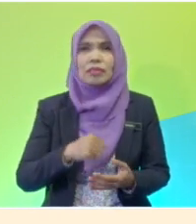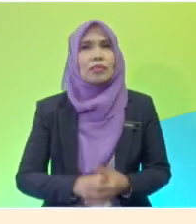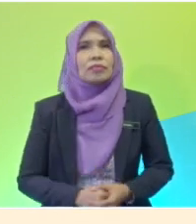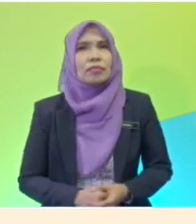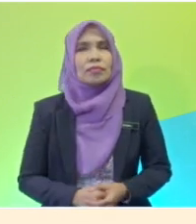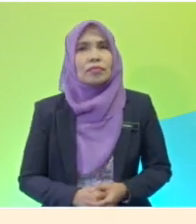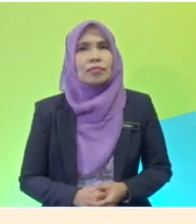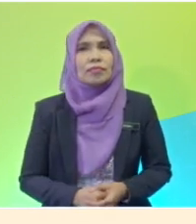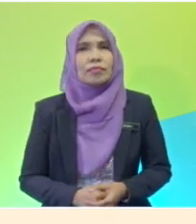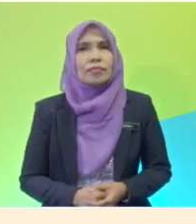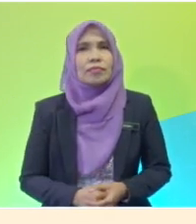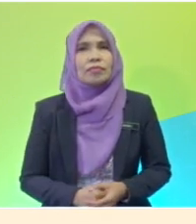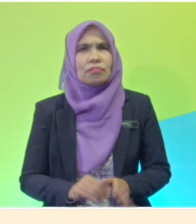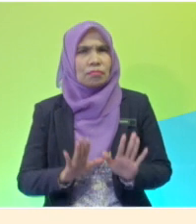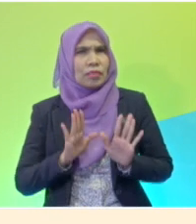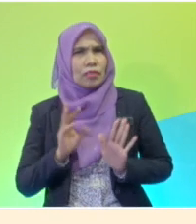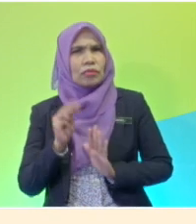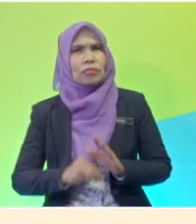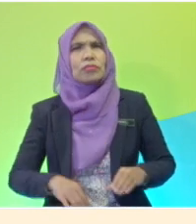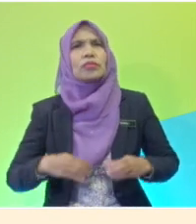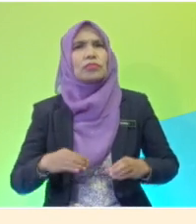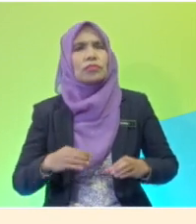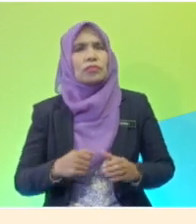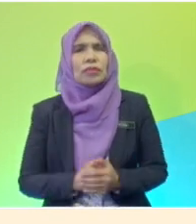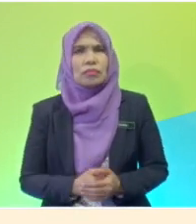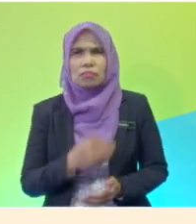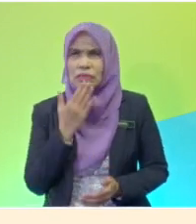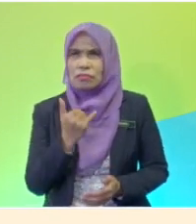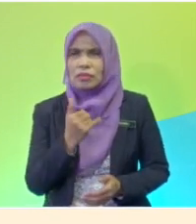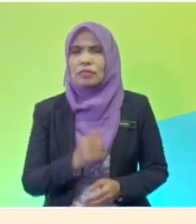ya seterusnya takut mencoba dia takut Rasulullah